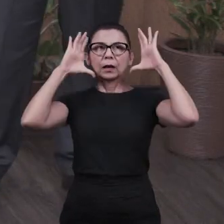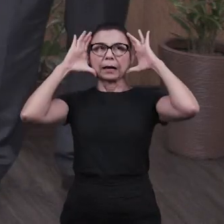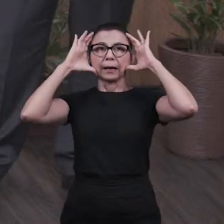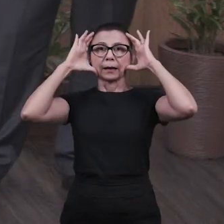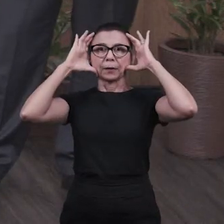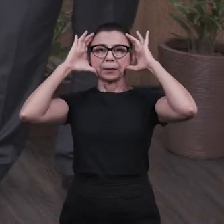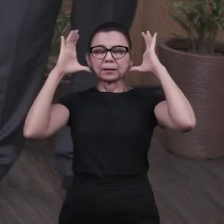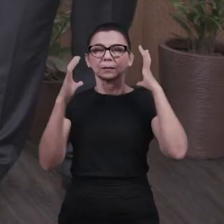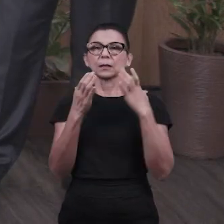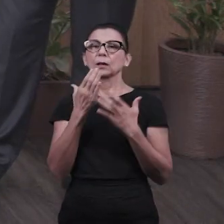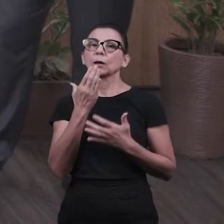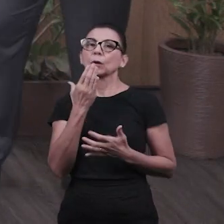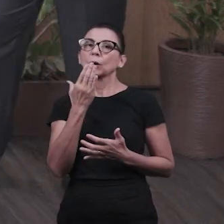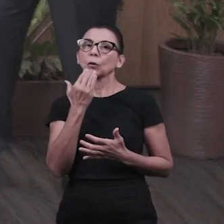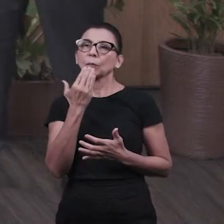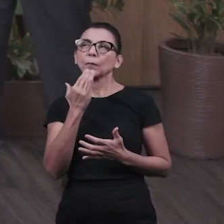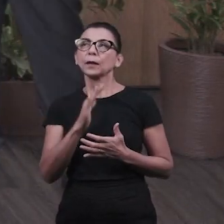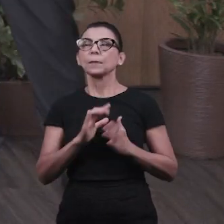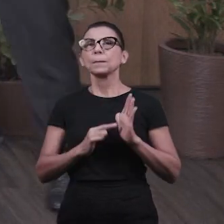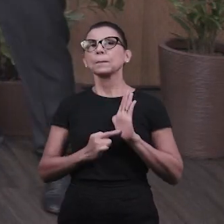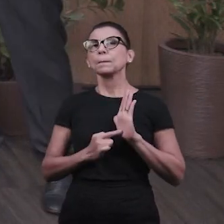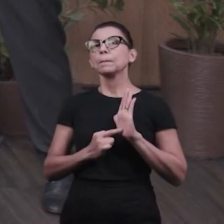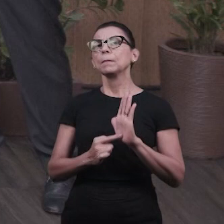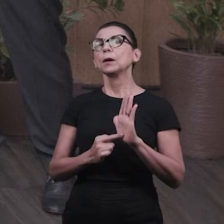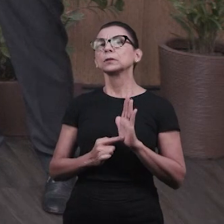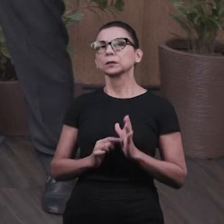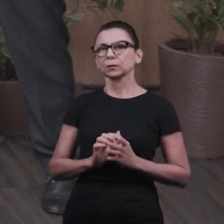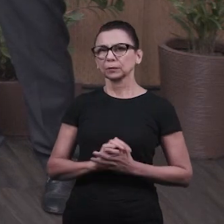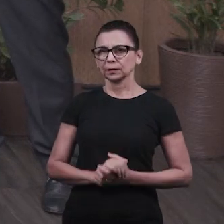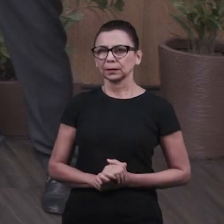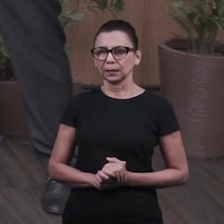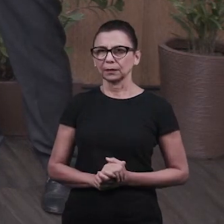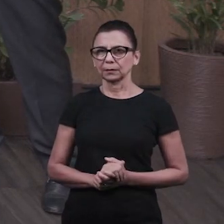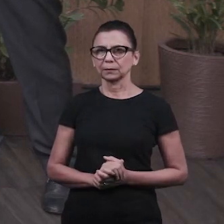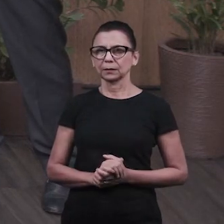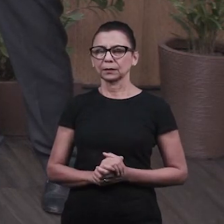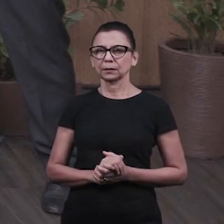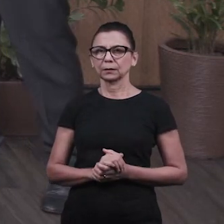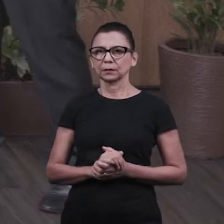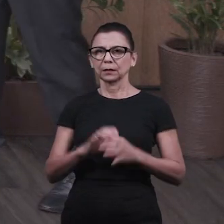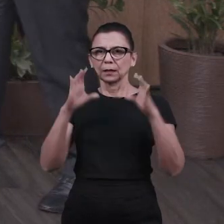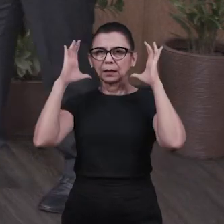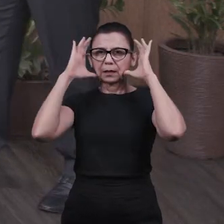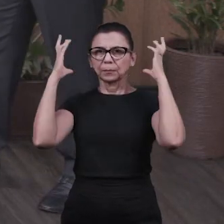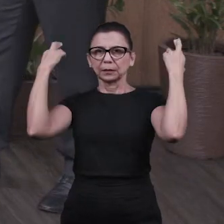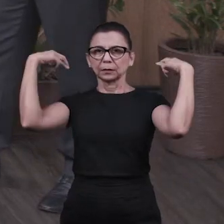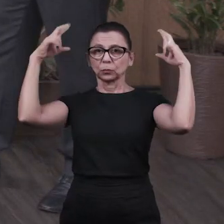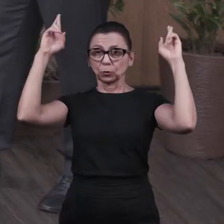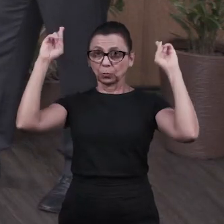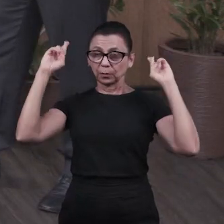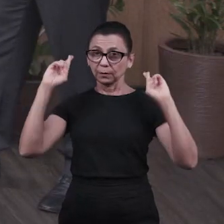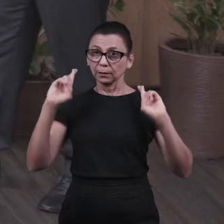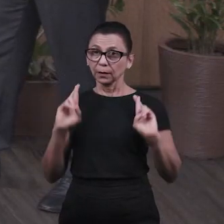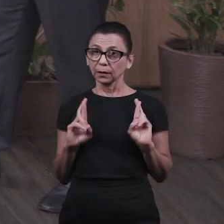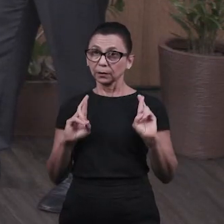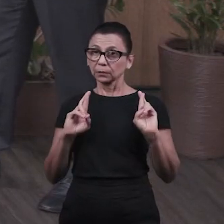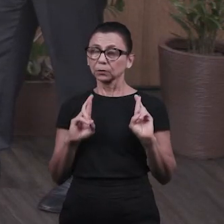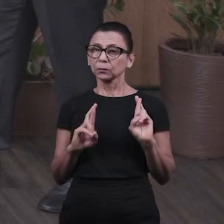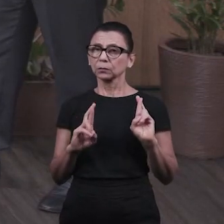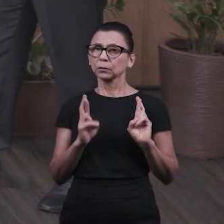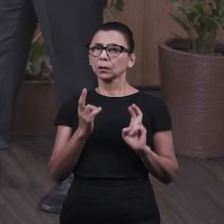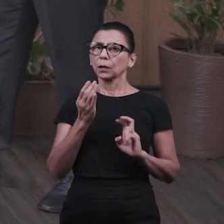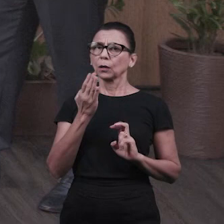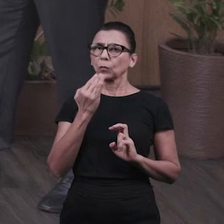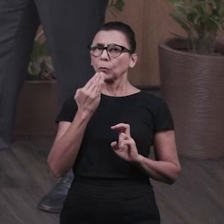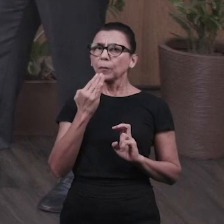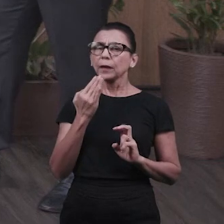que le gouvernement de l'Église aujourd'hui du Seigneur Jésus, elle n'est pas de l'homme. C'est un gouvernement de Dieu. La